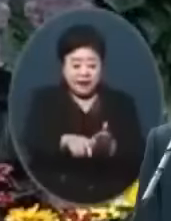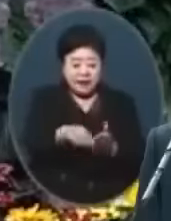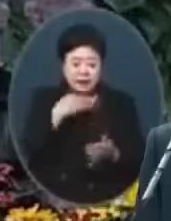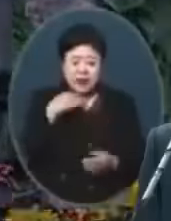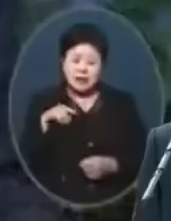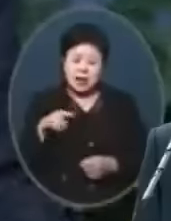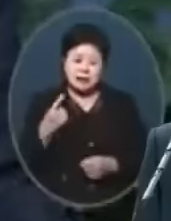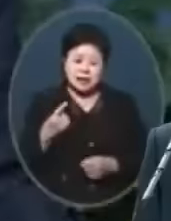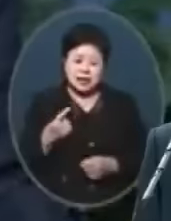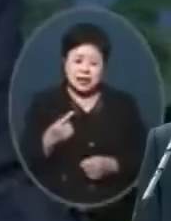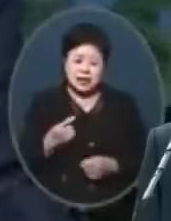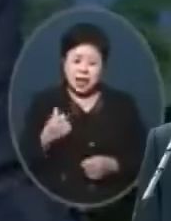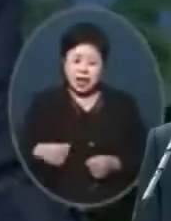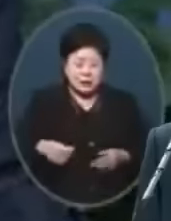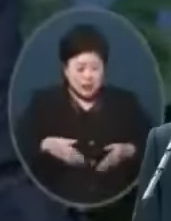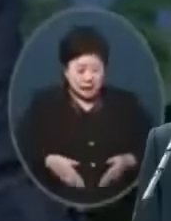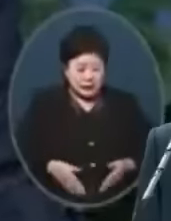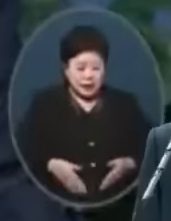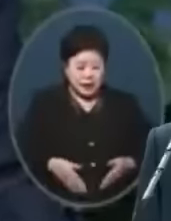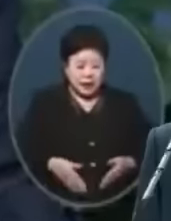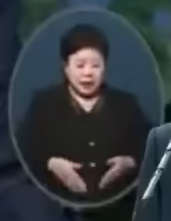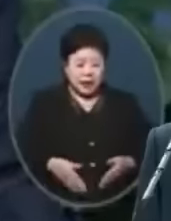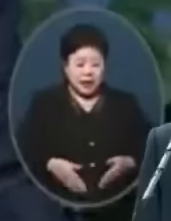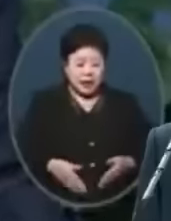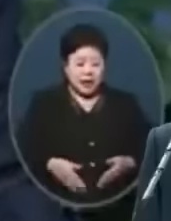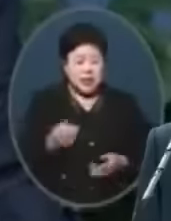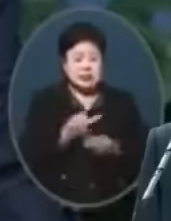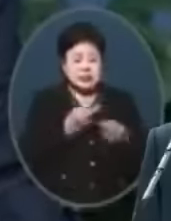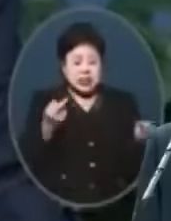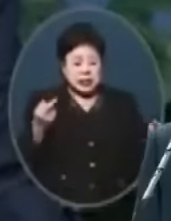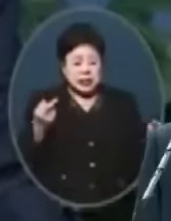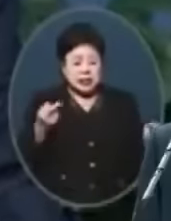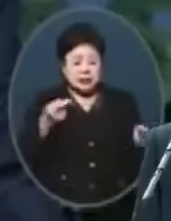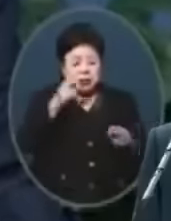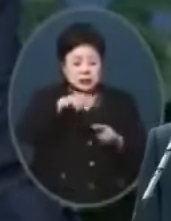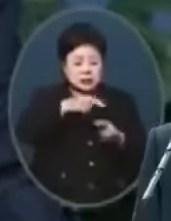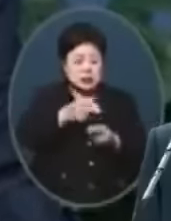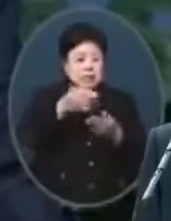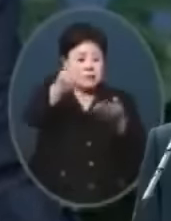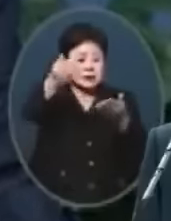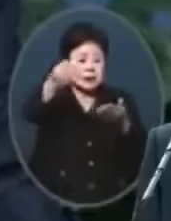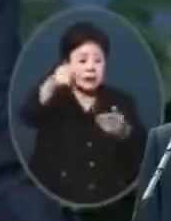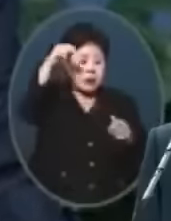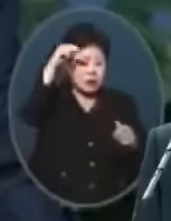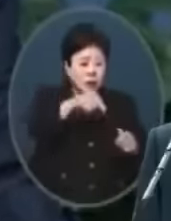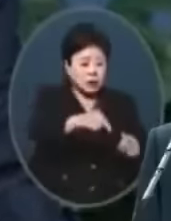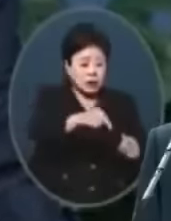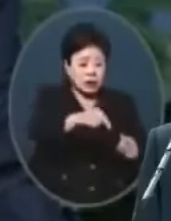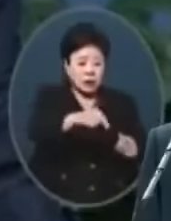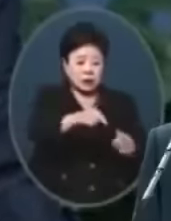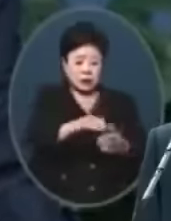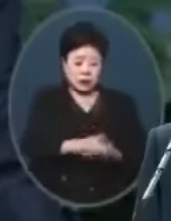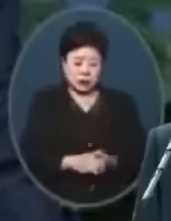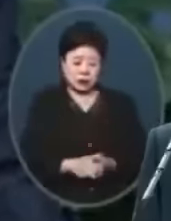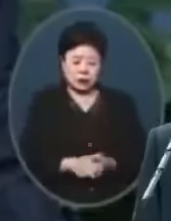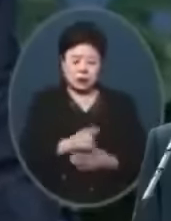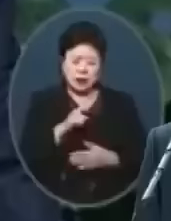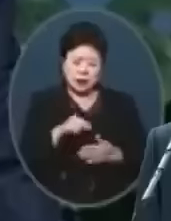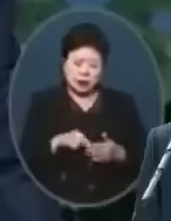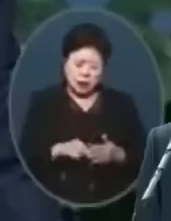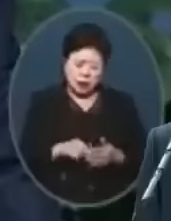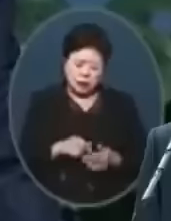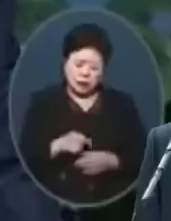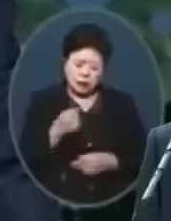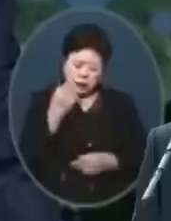100세 난 아들을 모리아산에 가서 제사로 드리라고 하나님 하셨으니 마음이